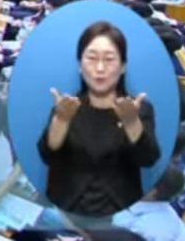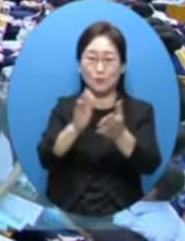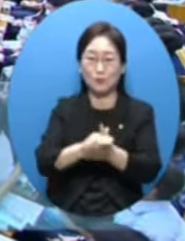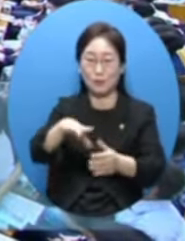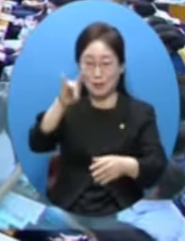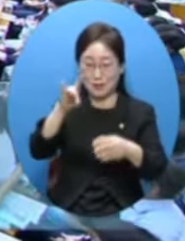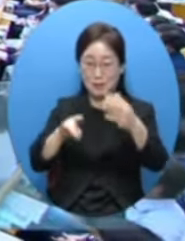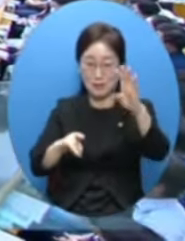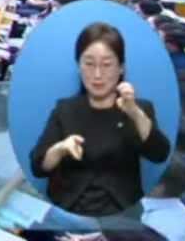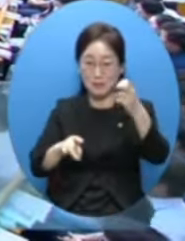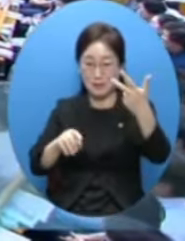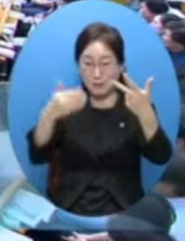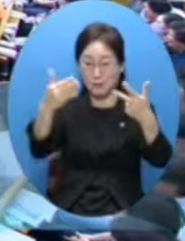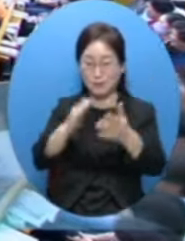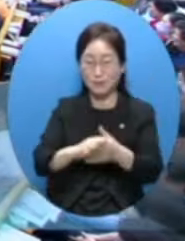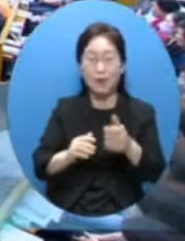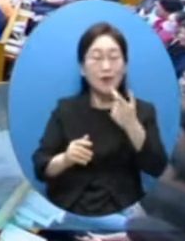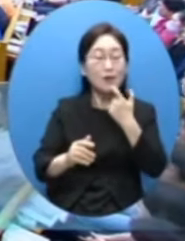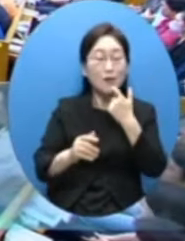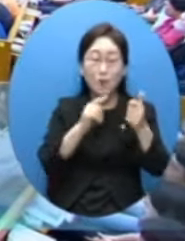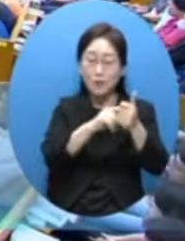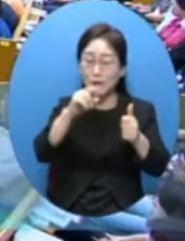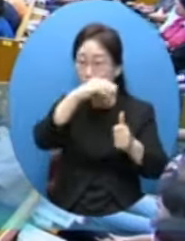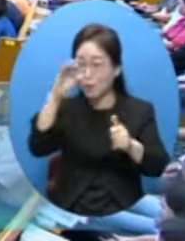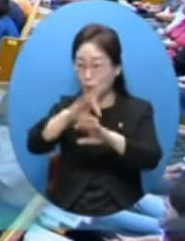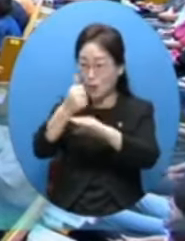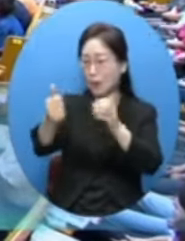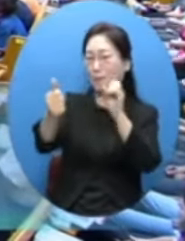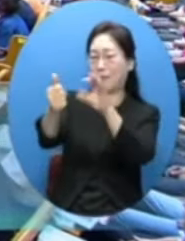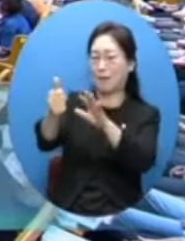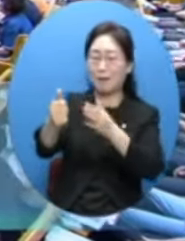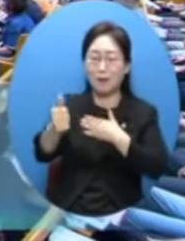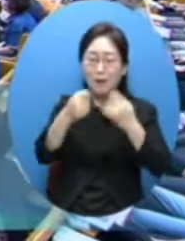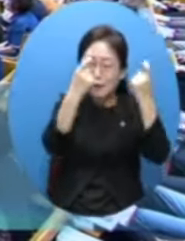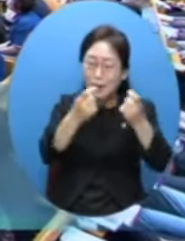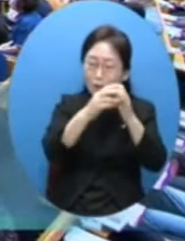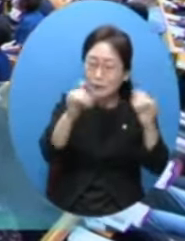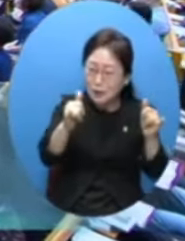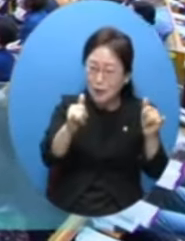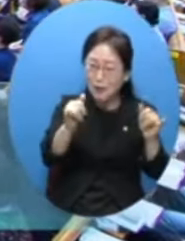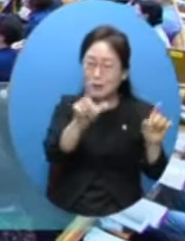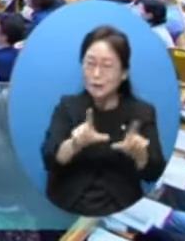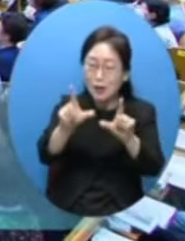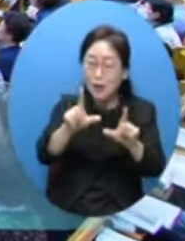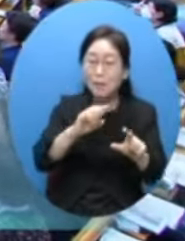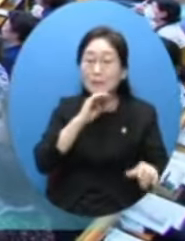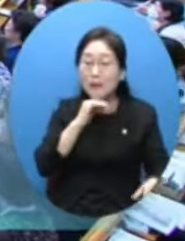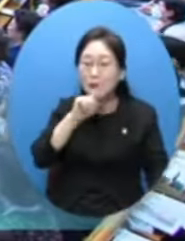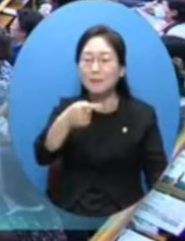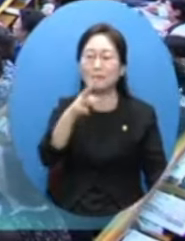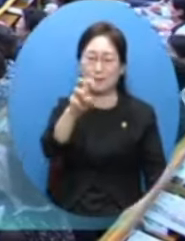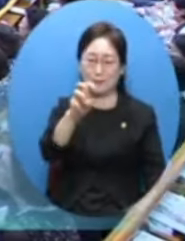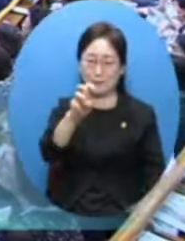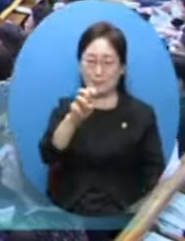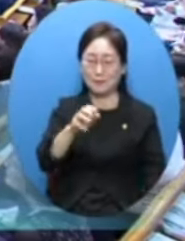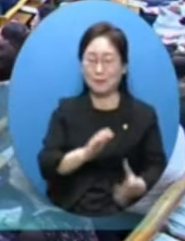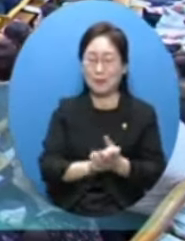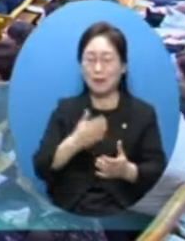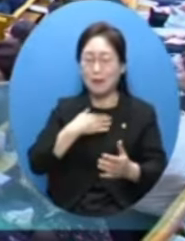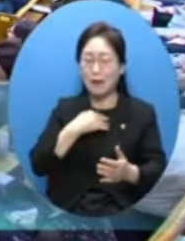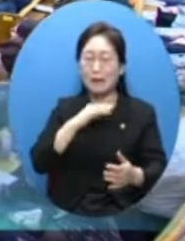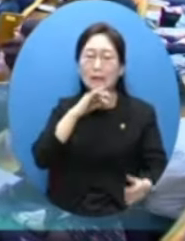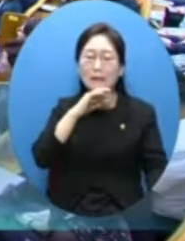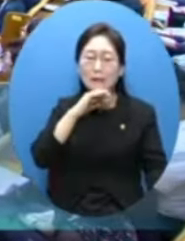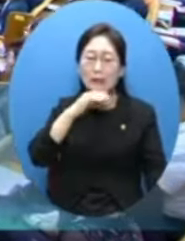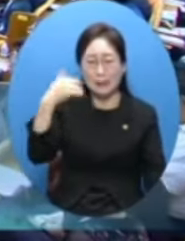9절입니다. 야곱이 바로에게 아뢰되 내 나그네길의 세월이 130년이니이다. 내 나이가 얼마 못되니